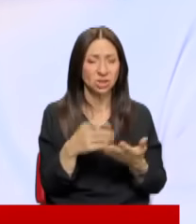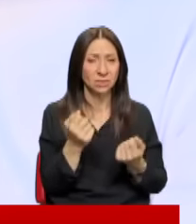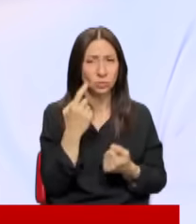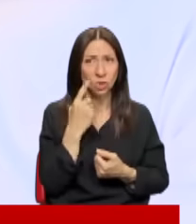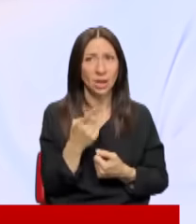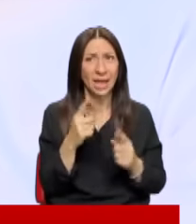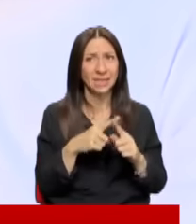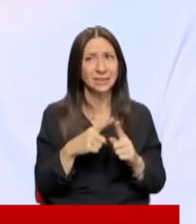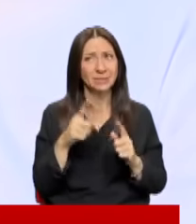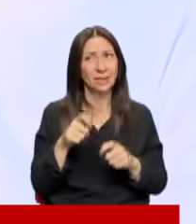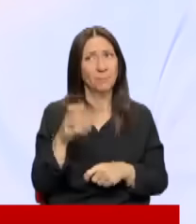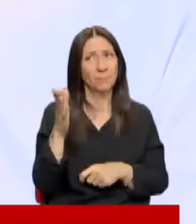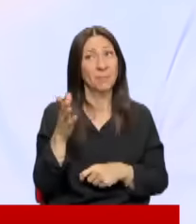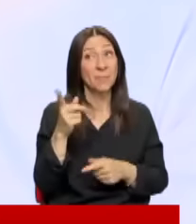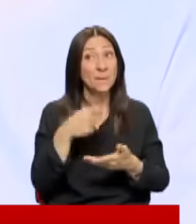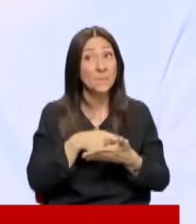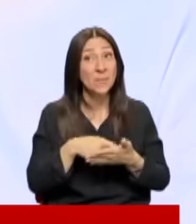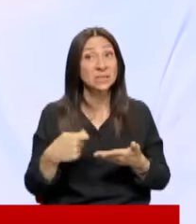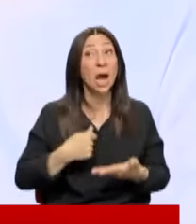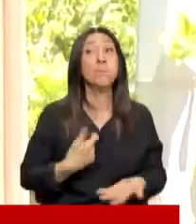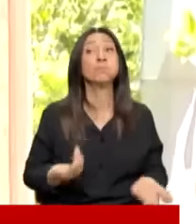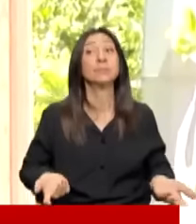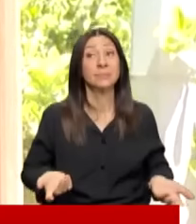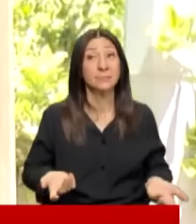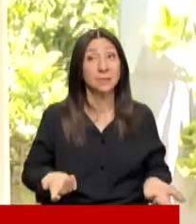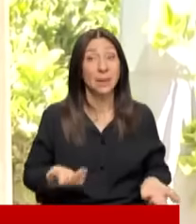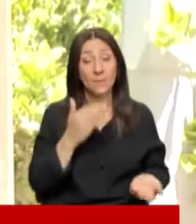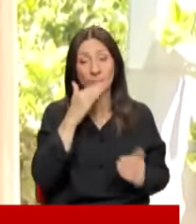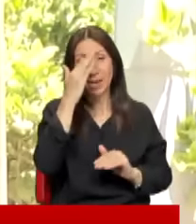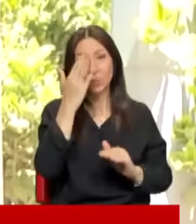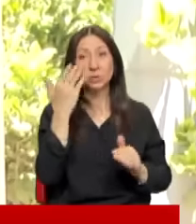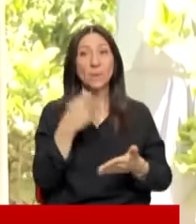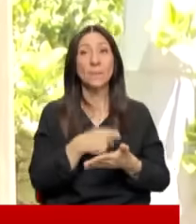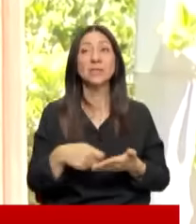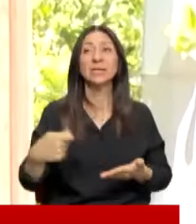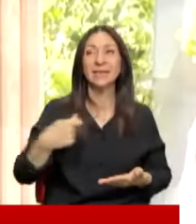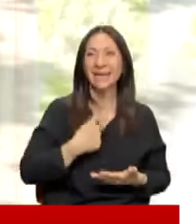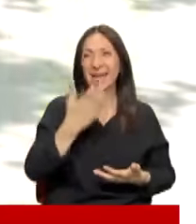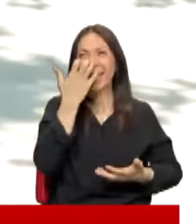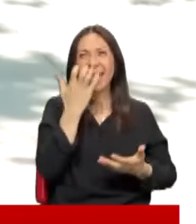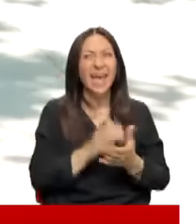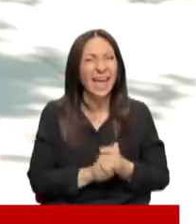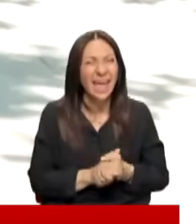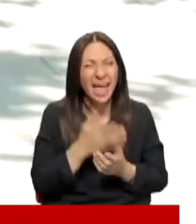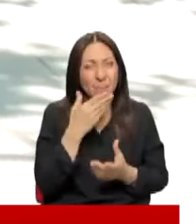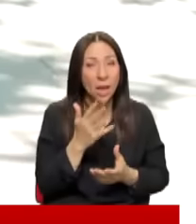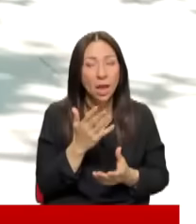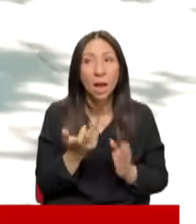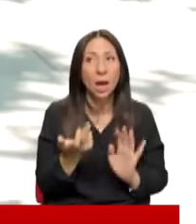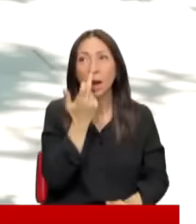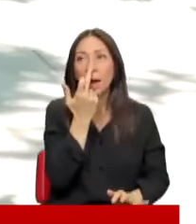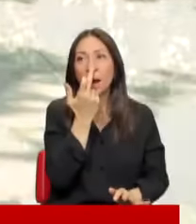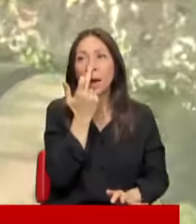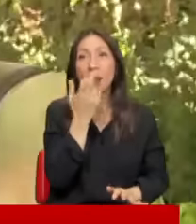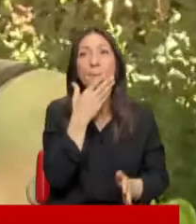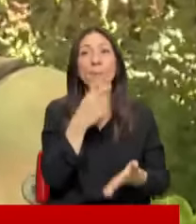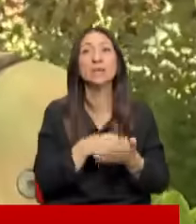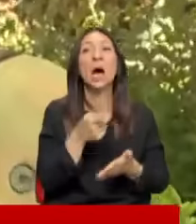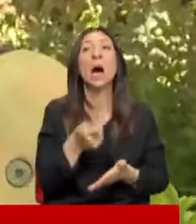göre işte hesabı siz yapın. Bir de maaş da yatmadı yani. Bayram öncesi maaşların yatmasını bekliyordu emekliler. Ama iktidar